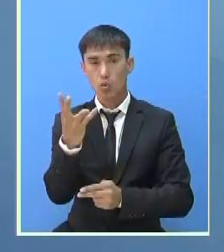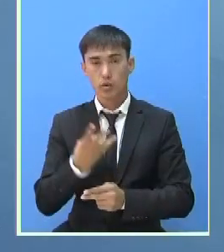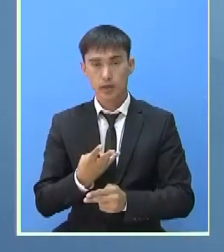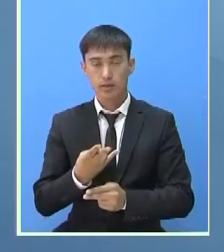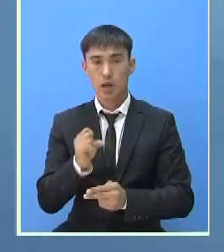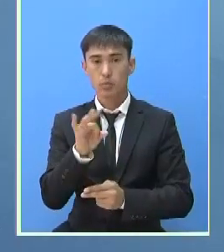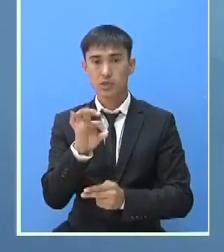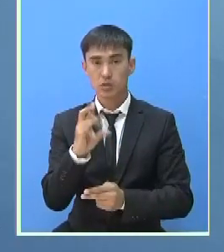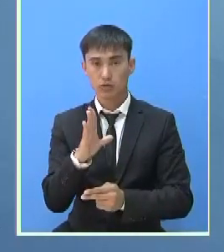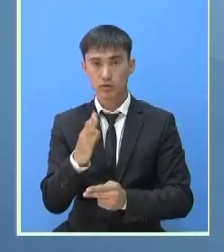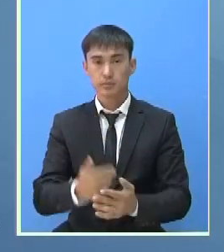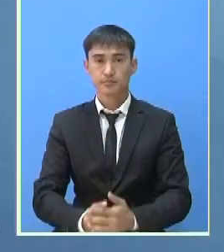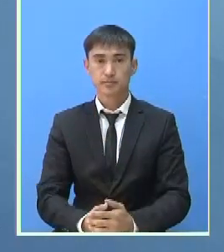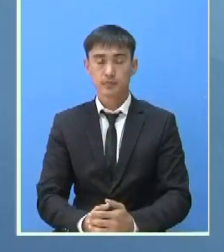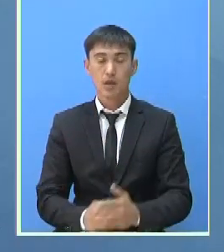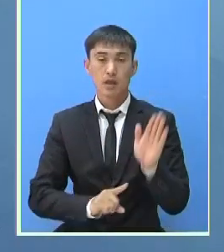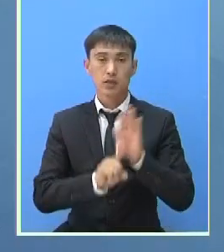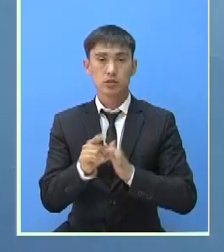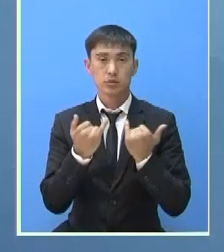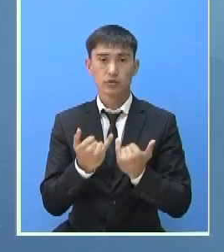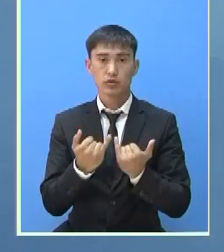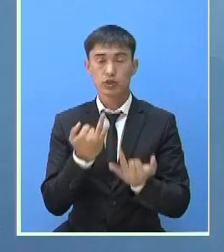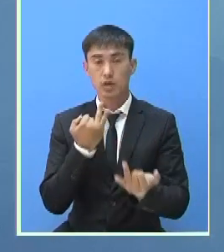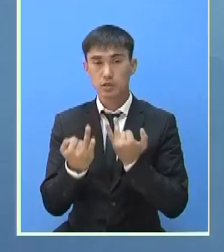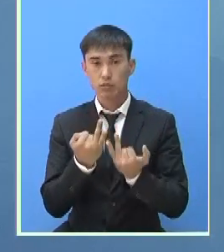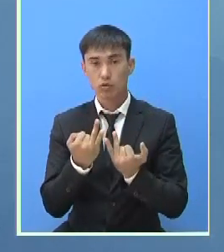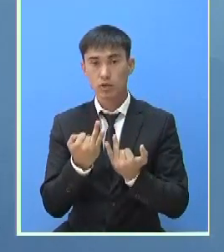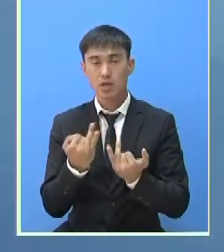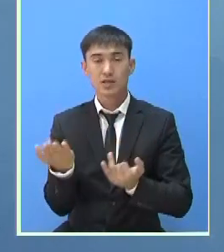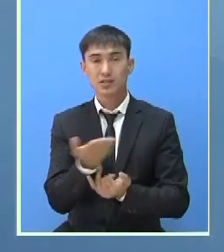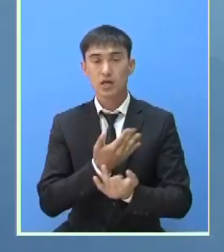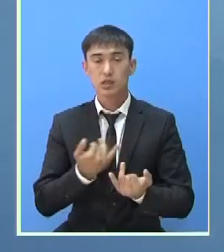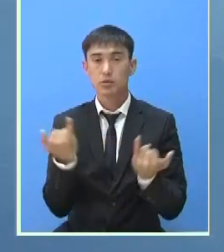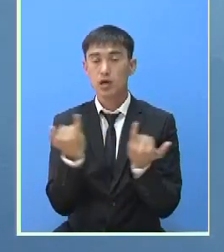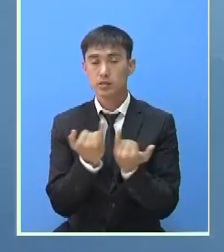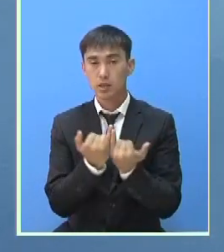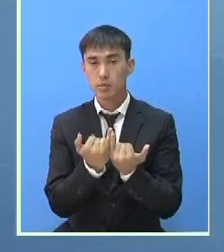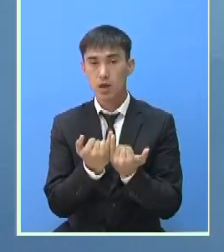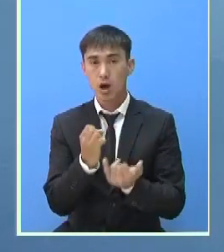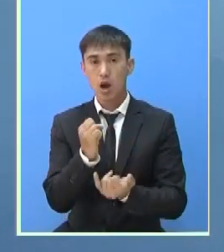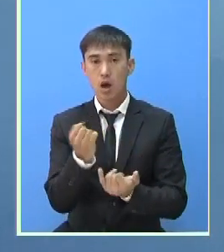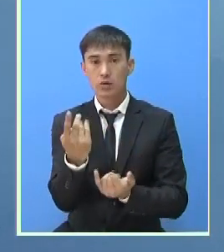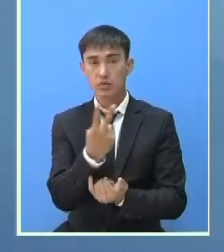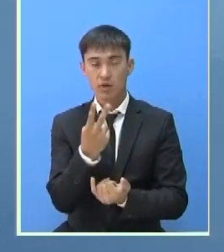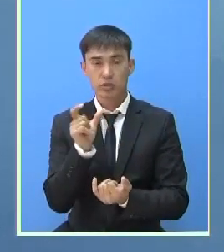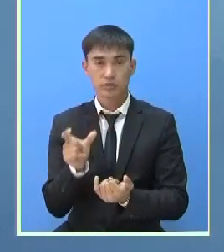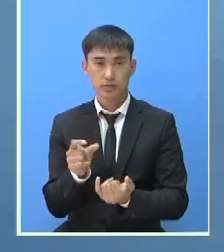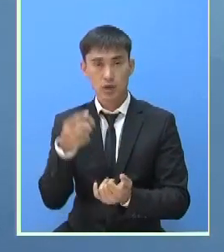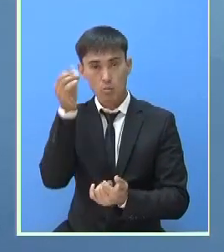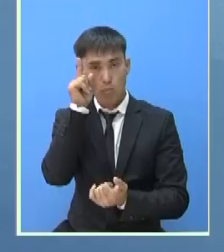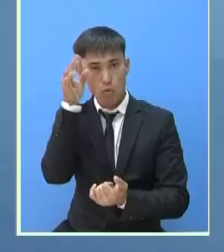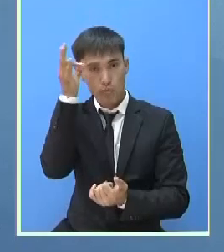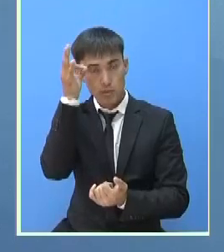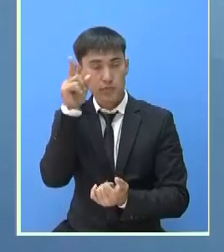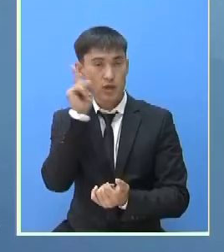коллега Даурен Абдрасилов. Прежде чем начать наш сегодняшний разговор с нашими сегодняшними гостями, а их у нас целых два, я напомню, телефон прямого